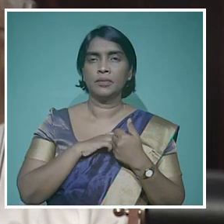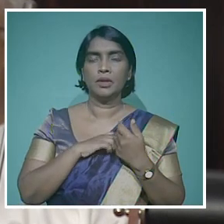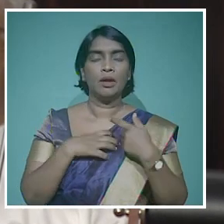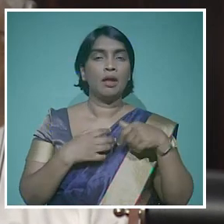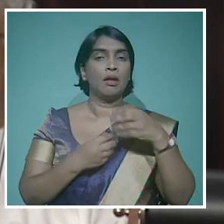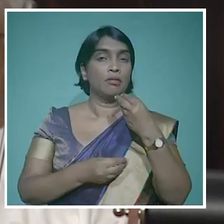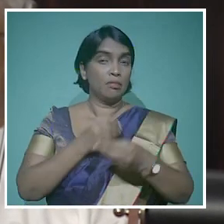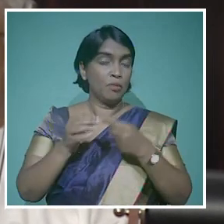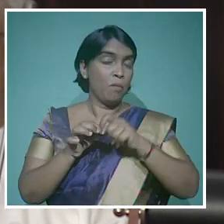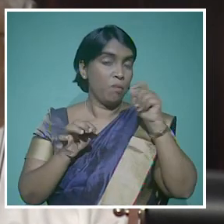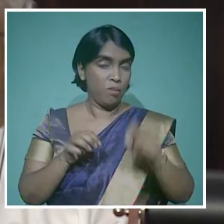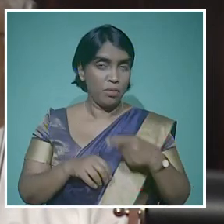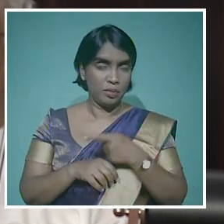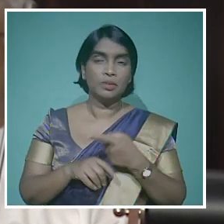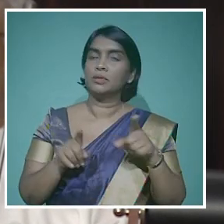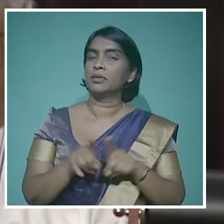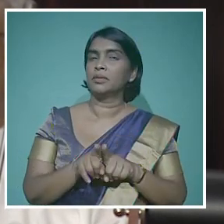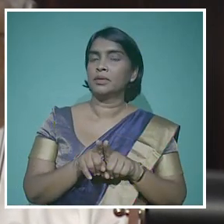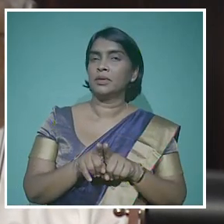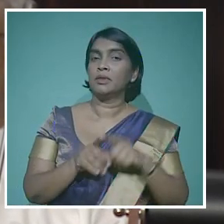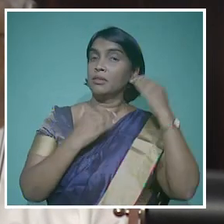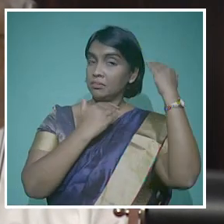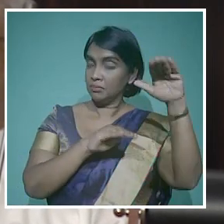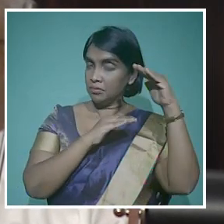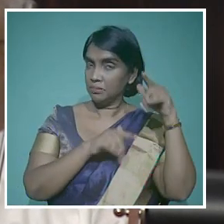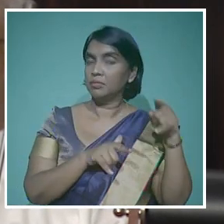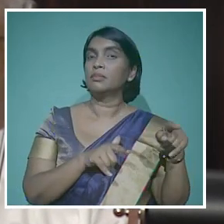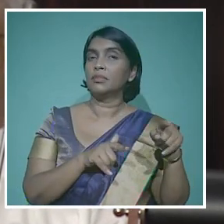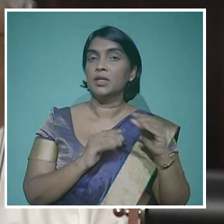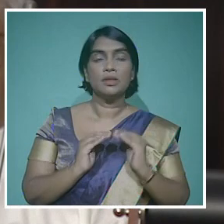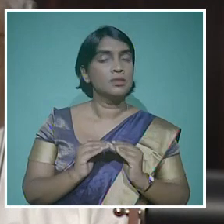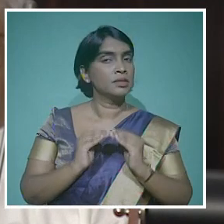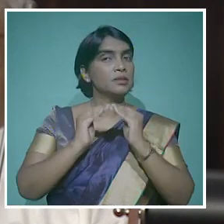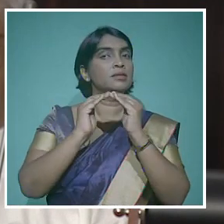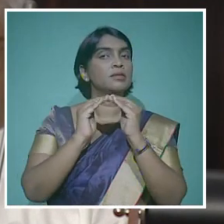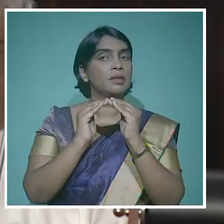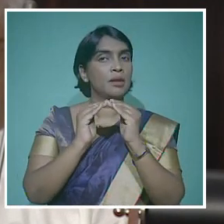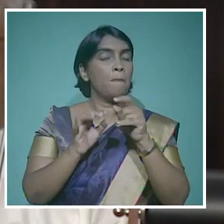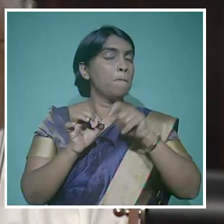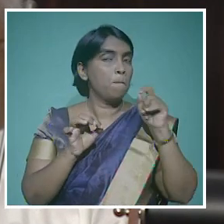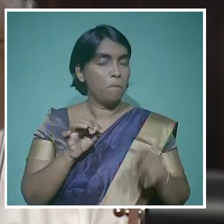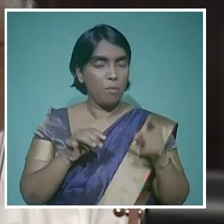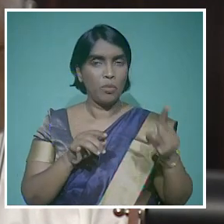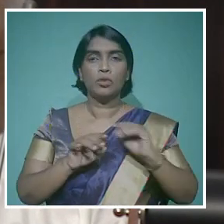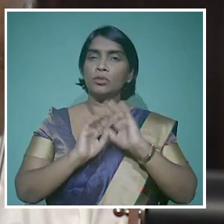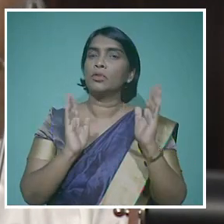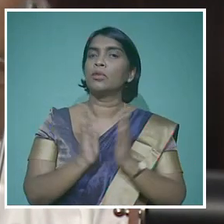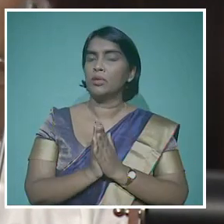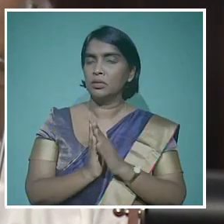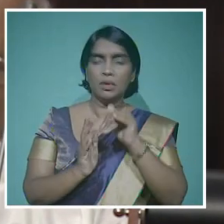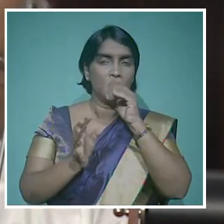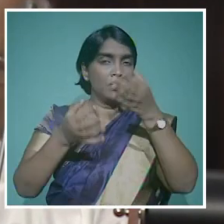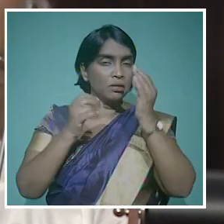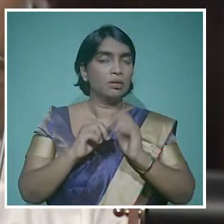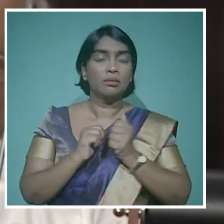ආයෝජන මණ්ඩලය, අපේ අපනයන සංවර්ධන මණ්ඩලය මේ හැම එකක්ම හරියට